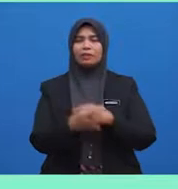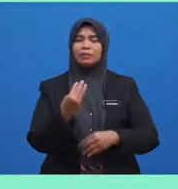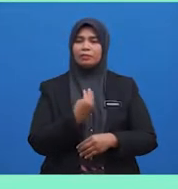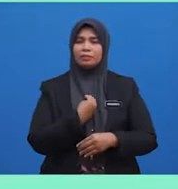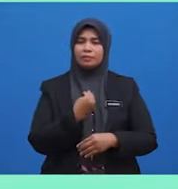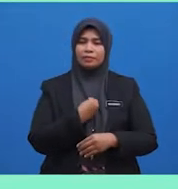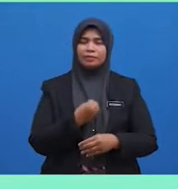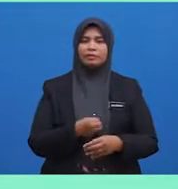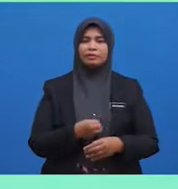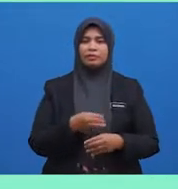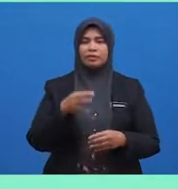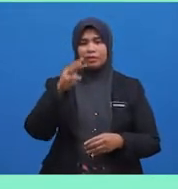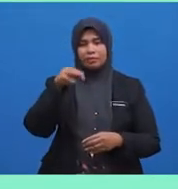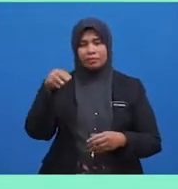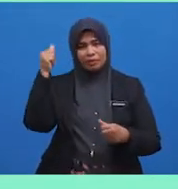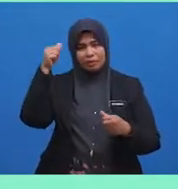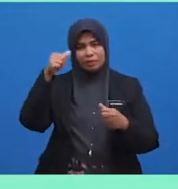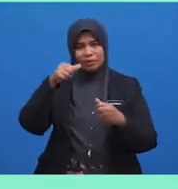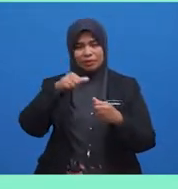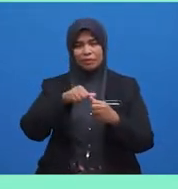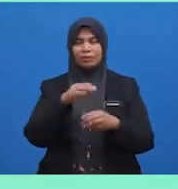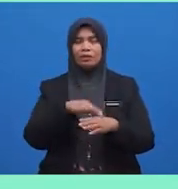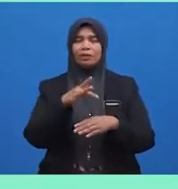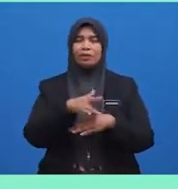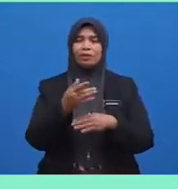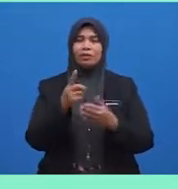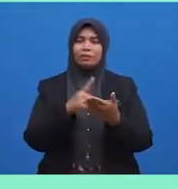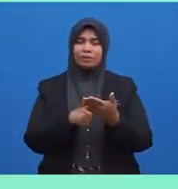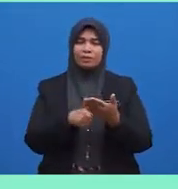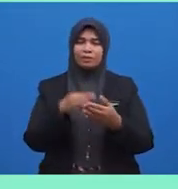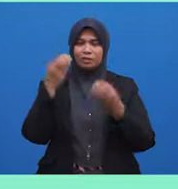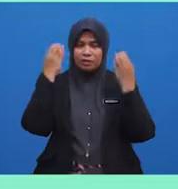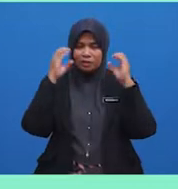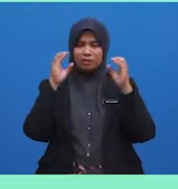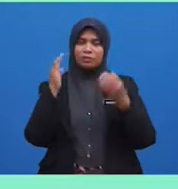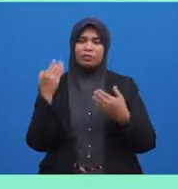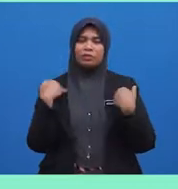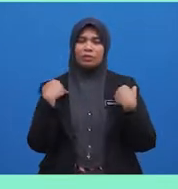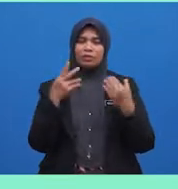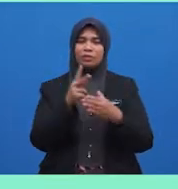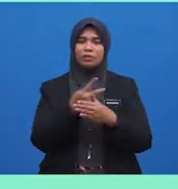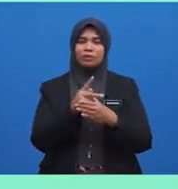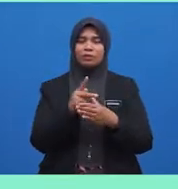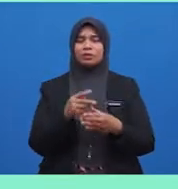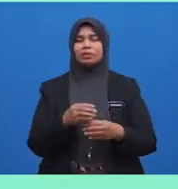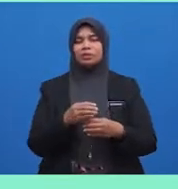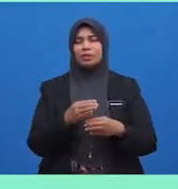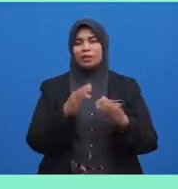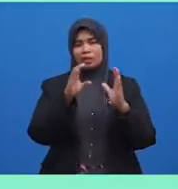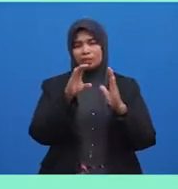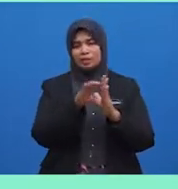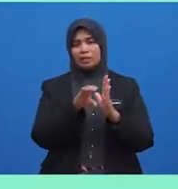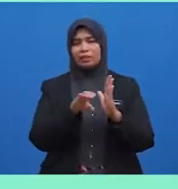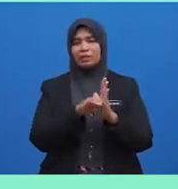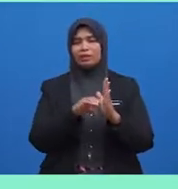Masihkah murid-murid ingat? Pada awal perbincangan ini, cikgu ada berkongsi carta garis masa sejarah